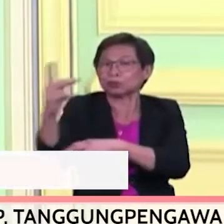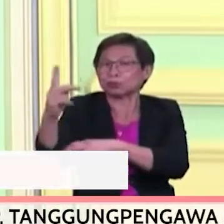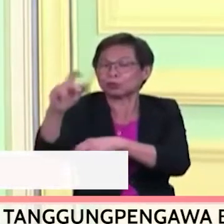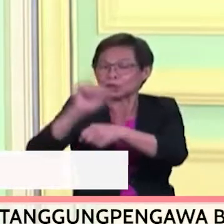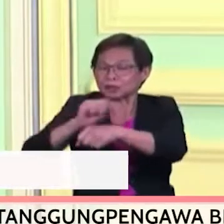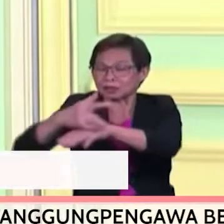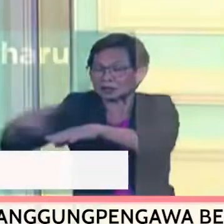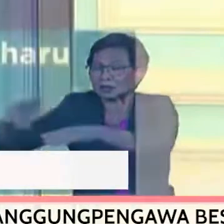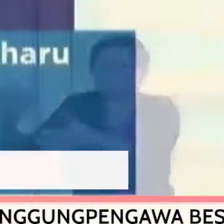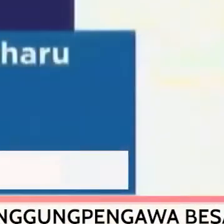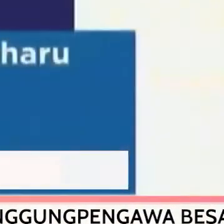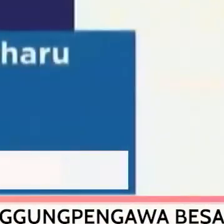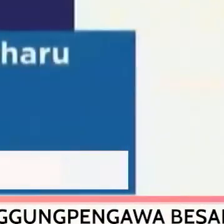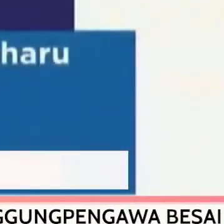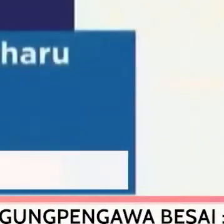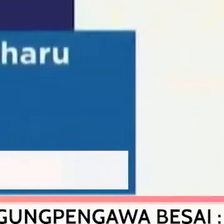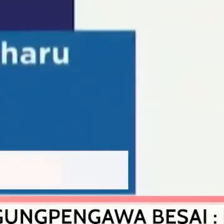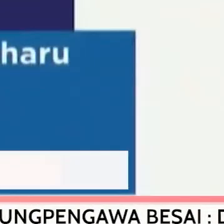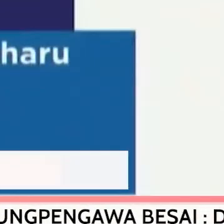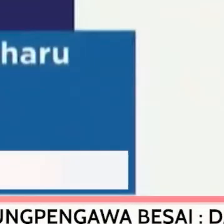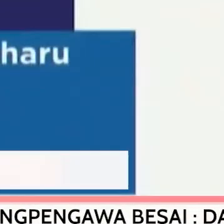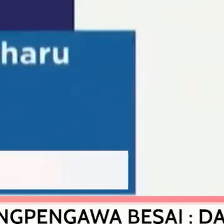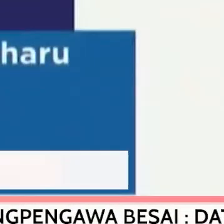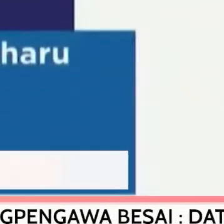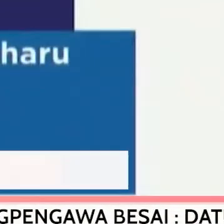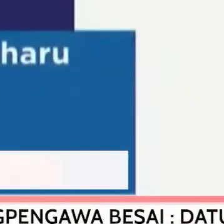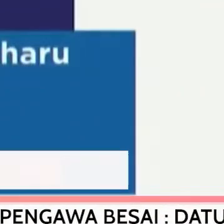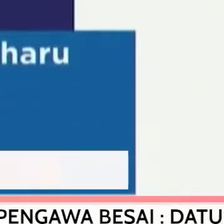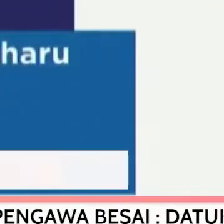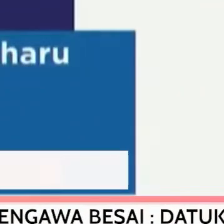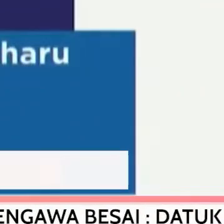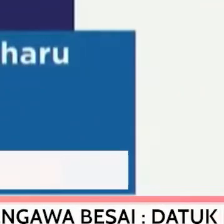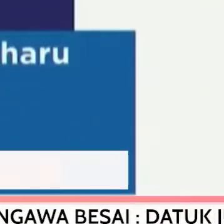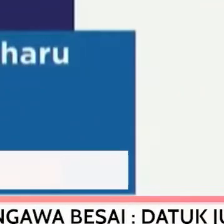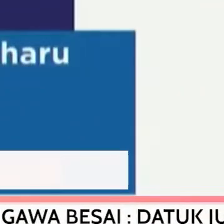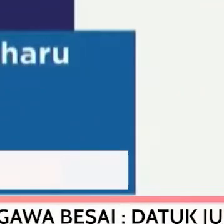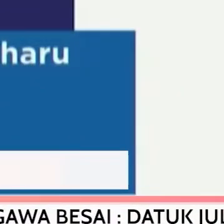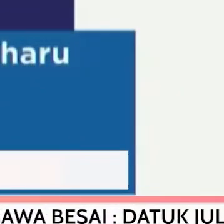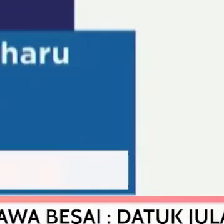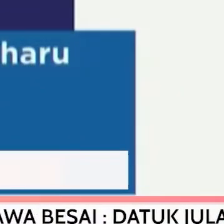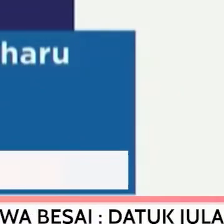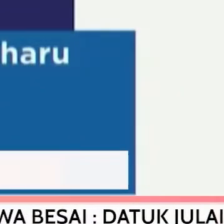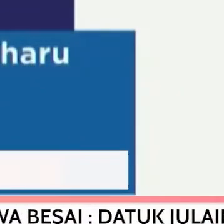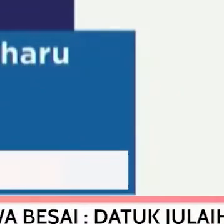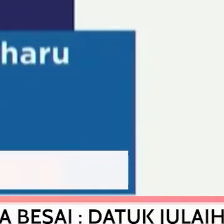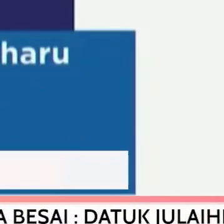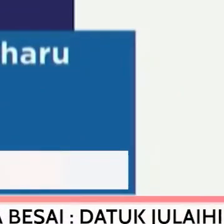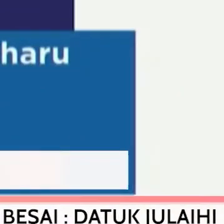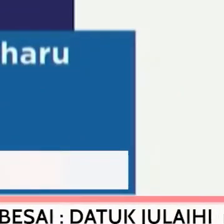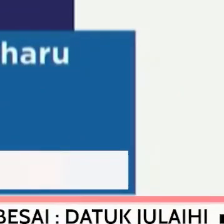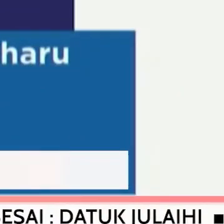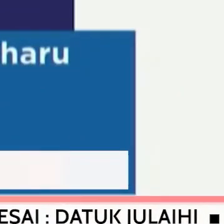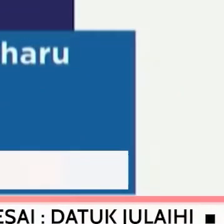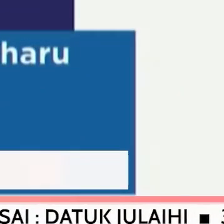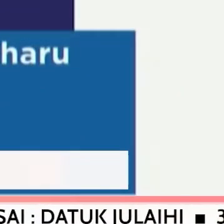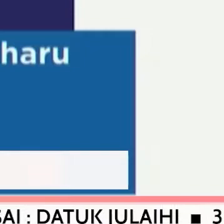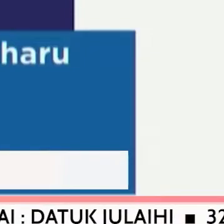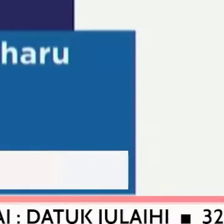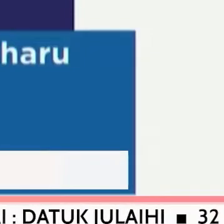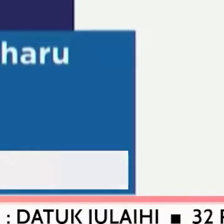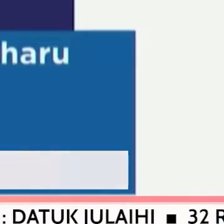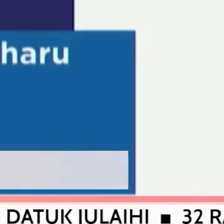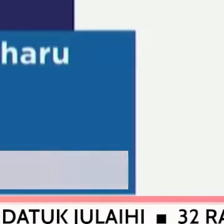peluang pekerjaan baru di samping pemulihan segera sektor perusahaan mikro kecil dan